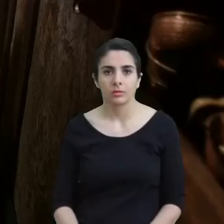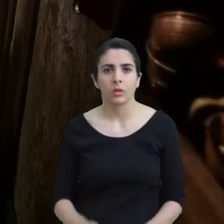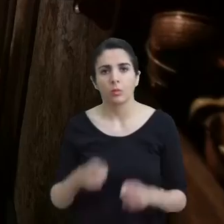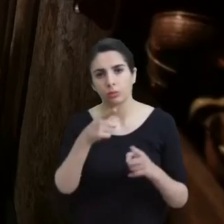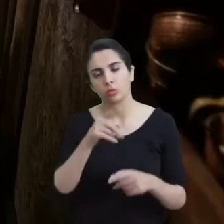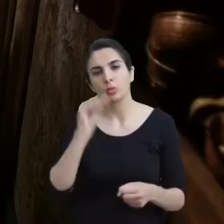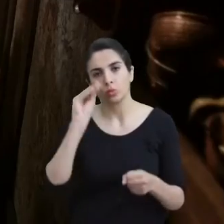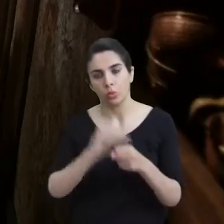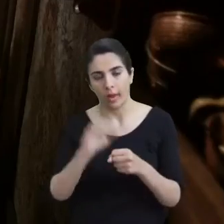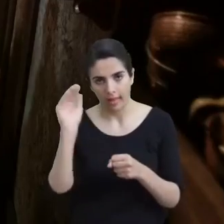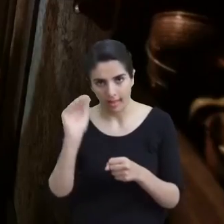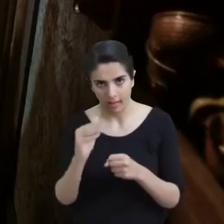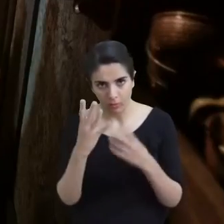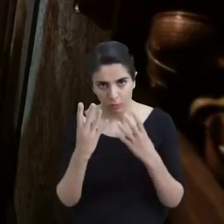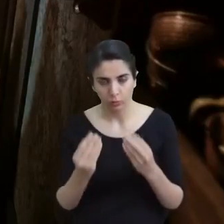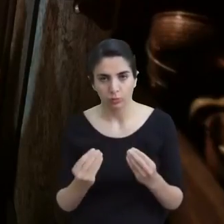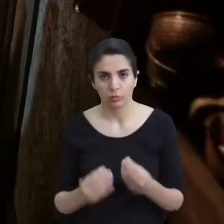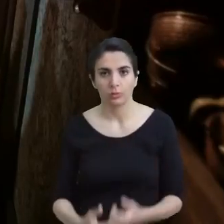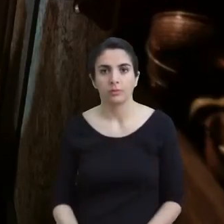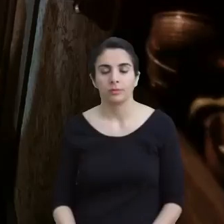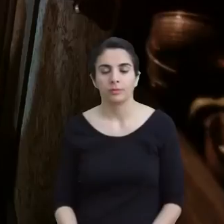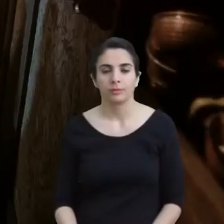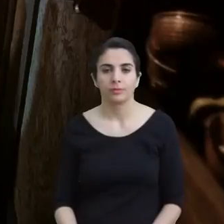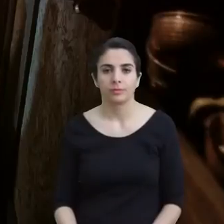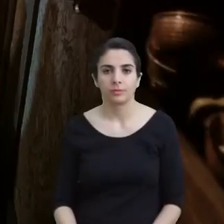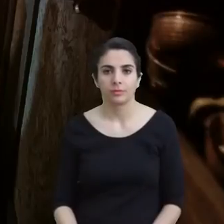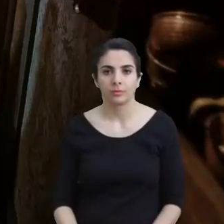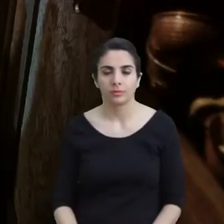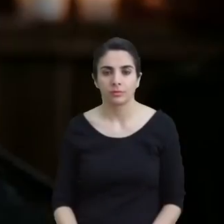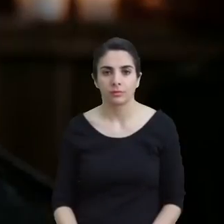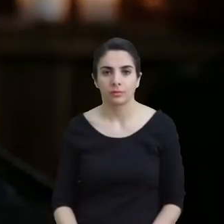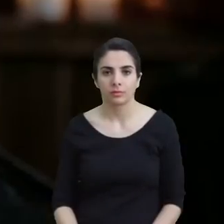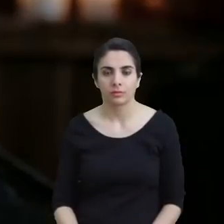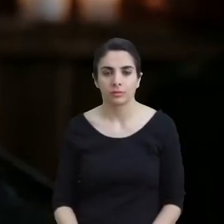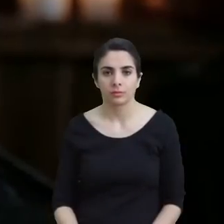Bu da sonuncusu. İçeri geçmişler, Mustafa da orada.